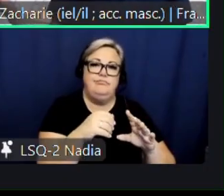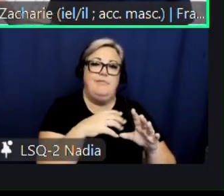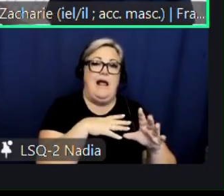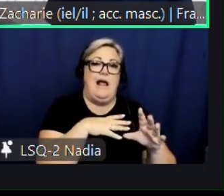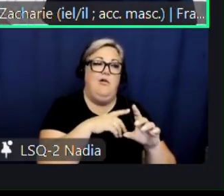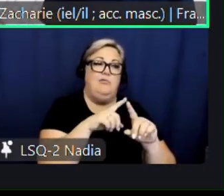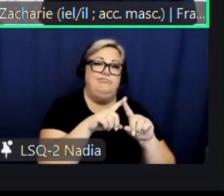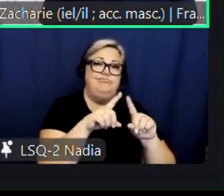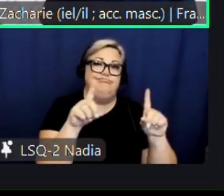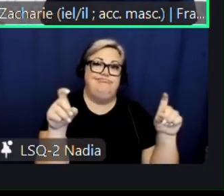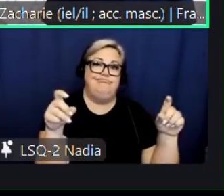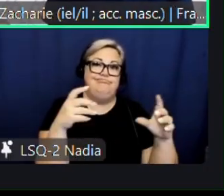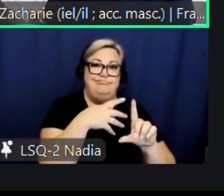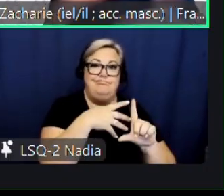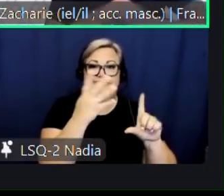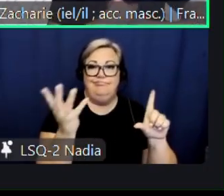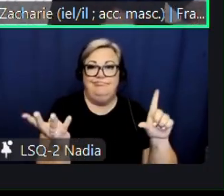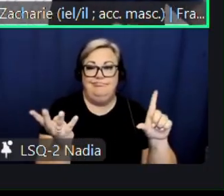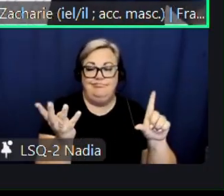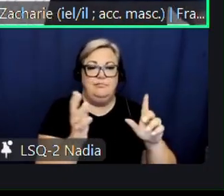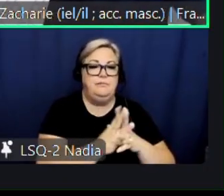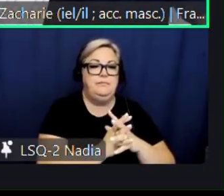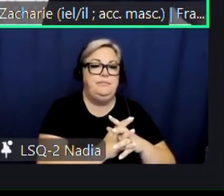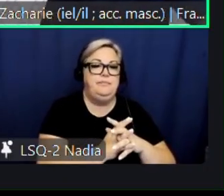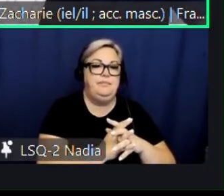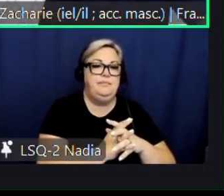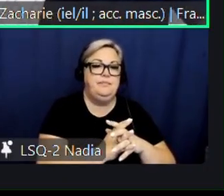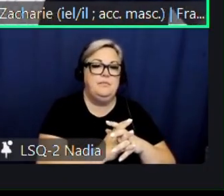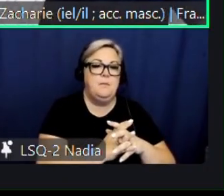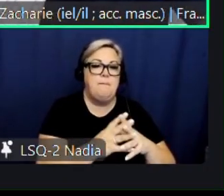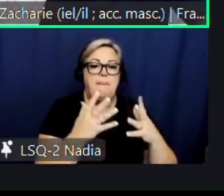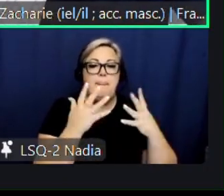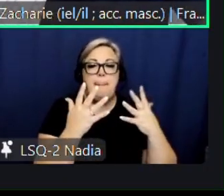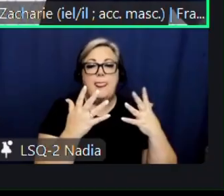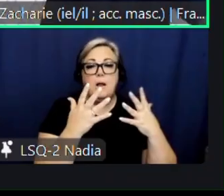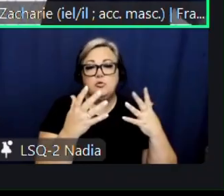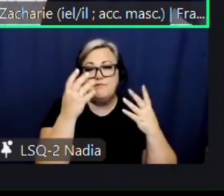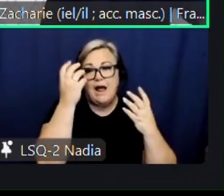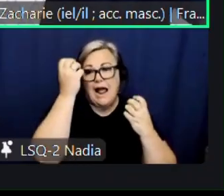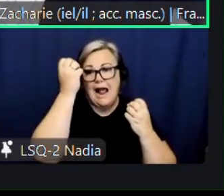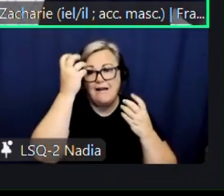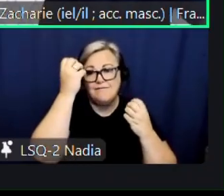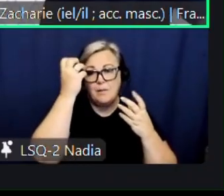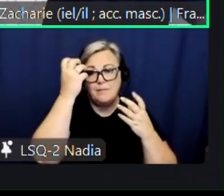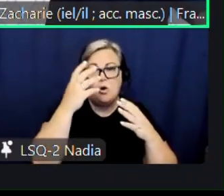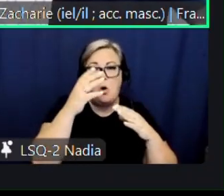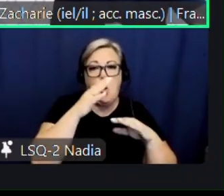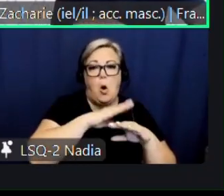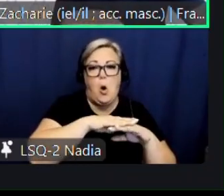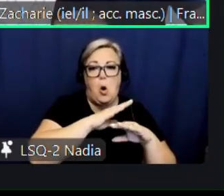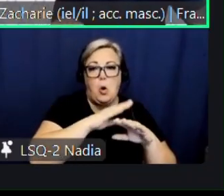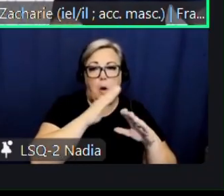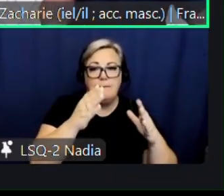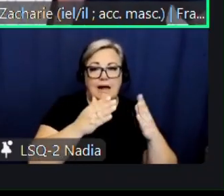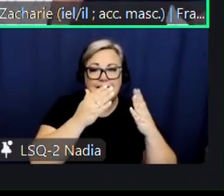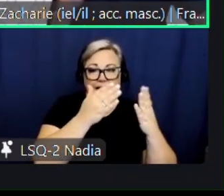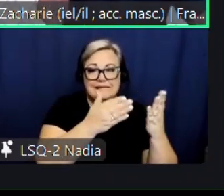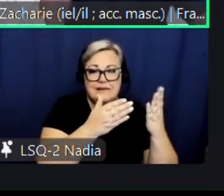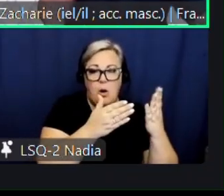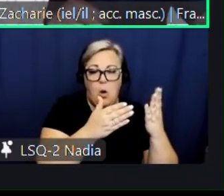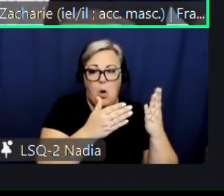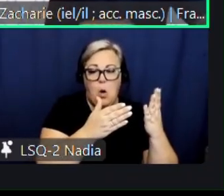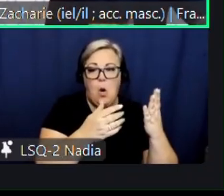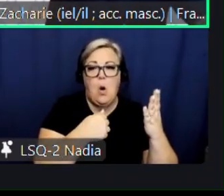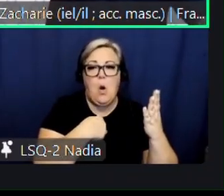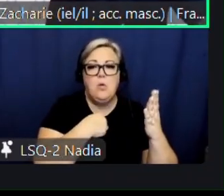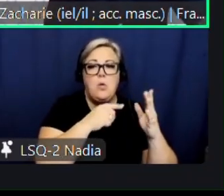soins aux personnes de race LGBTQIA+. Pour une grande part des informations et des recommandations que nous allons partager, nous